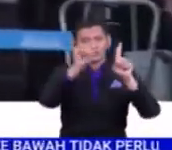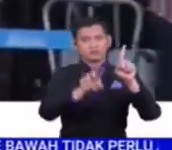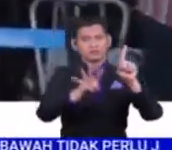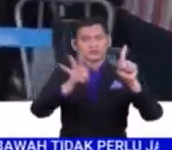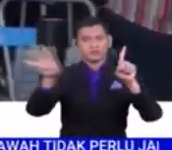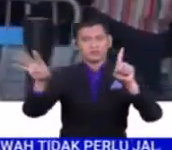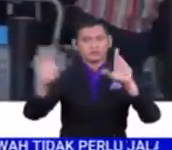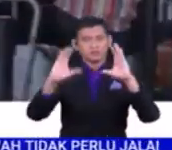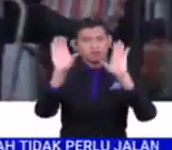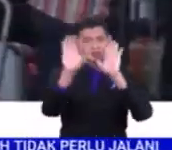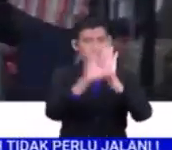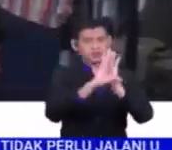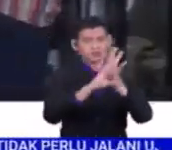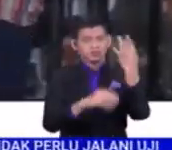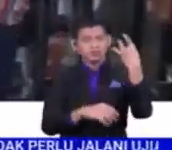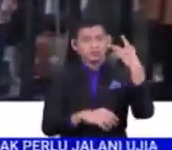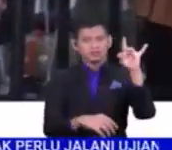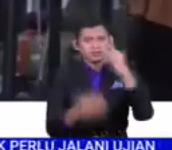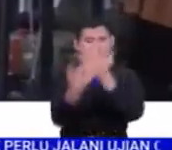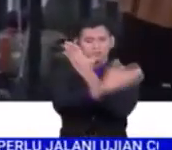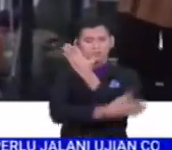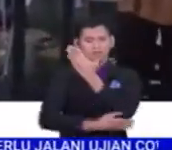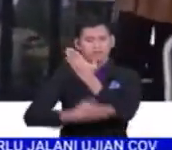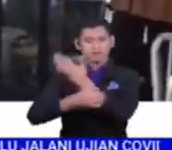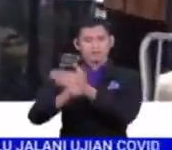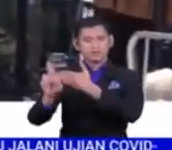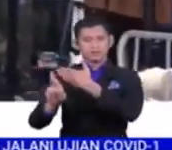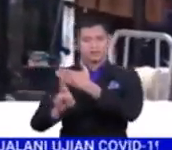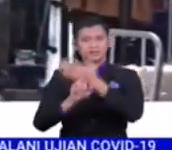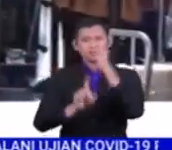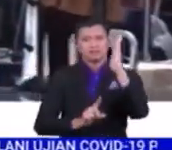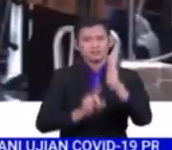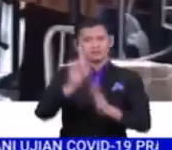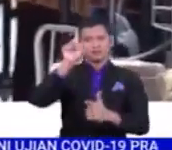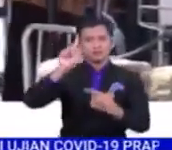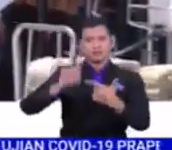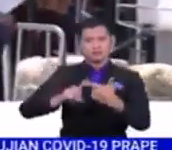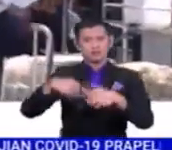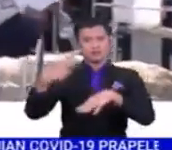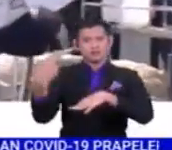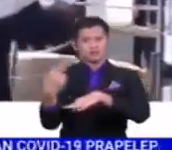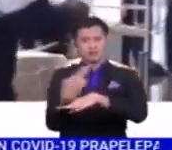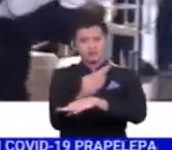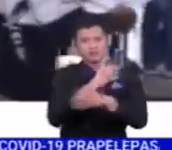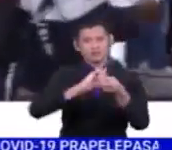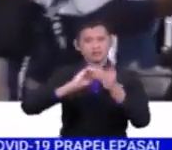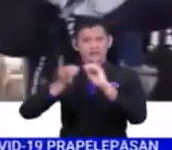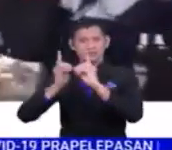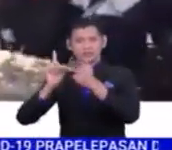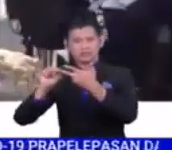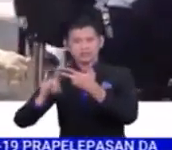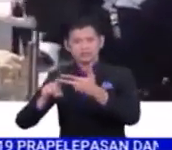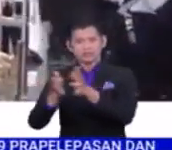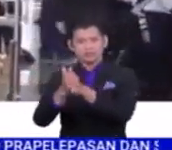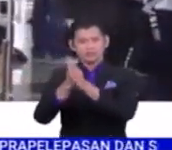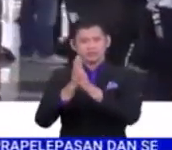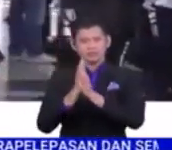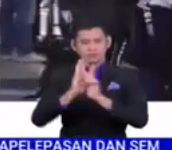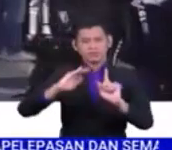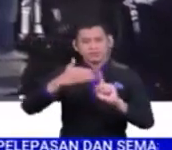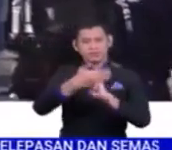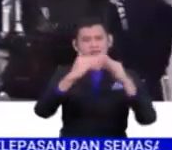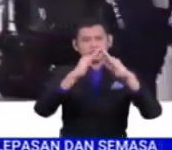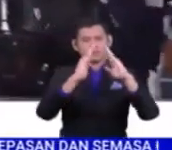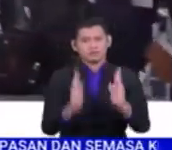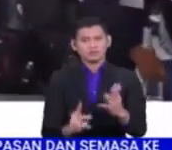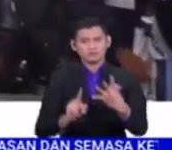Antaranya melibatkan 18 negara berisiko tinggi, pemakaian peranti pengesanan digital, permohonan kuarantin di rumah,